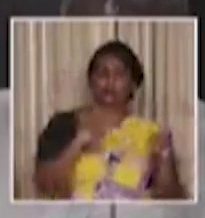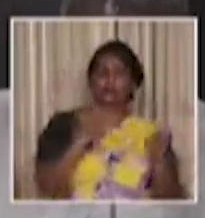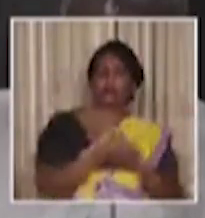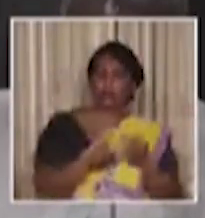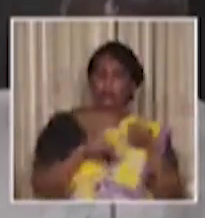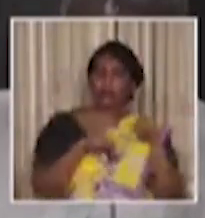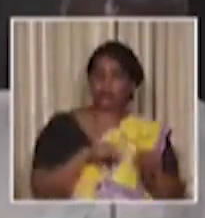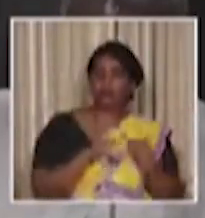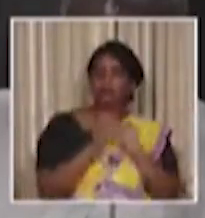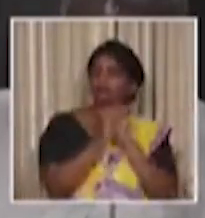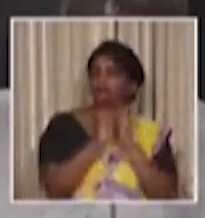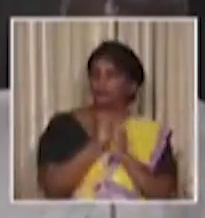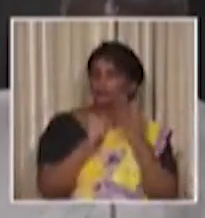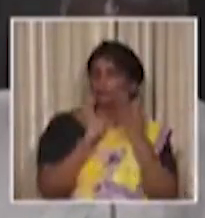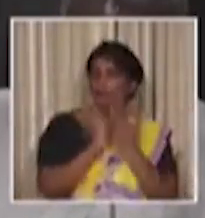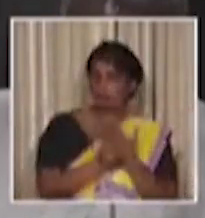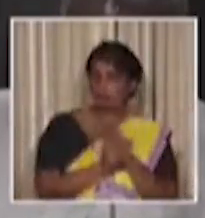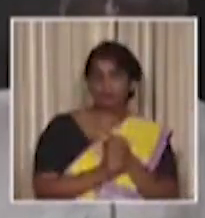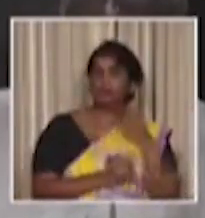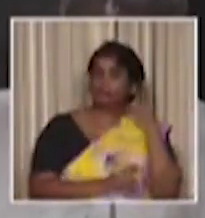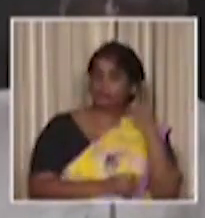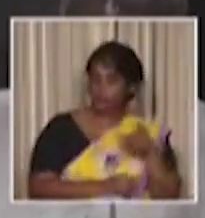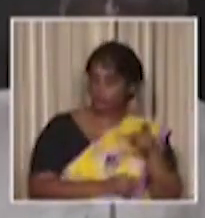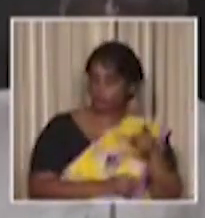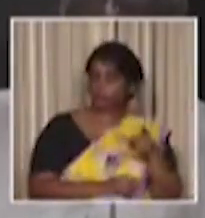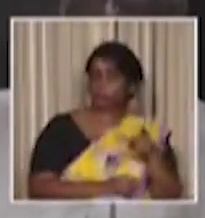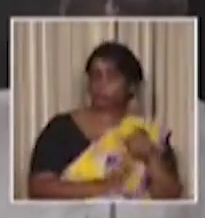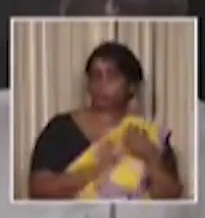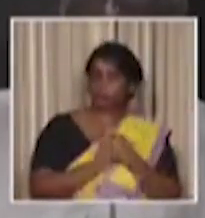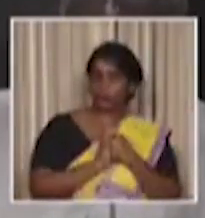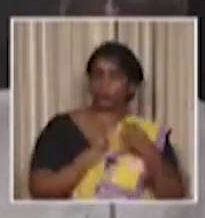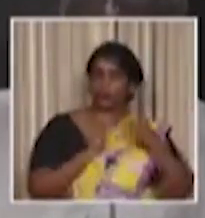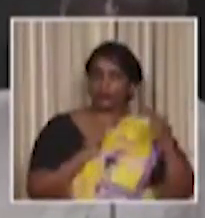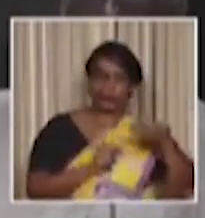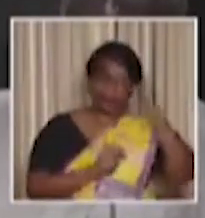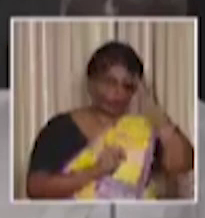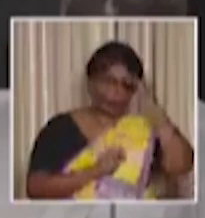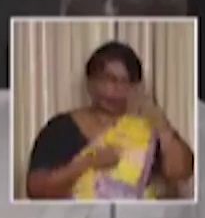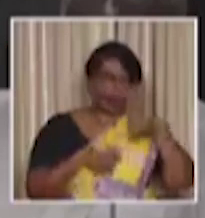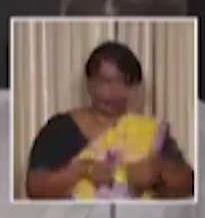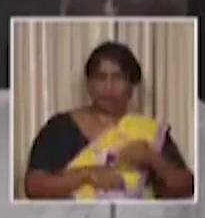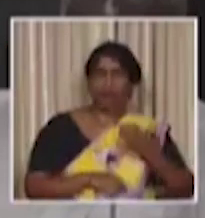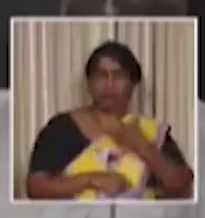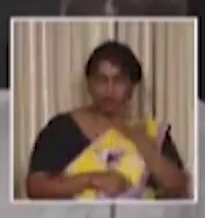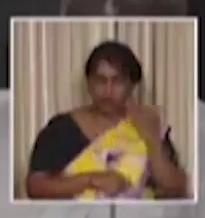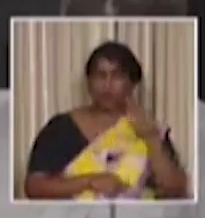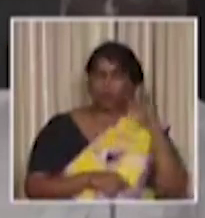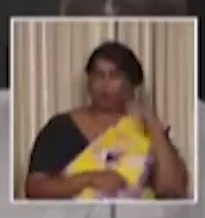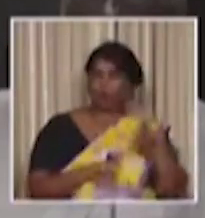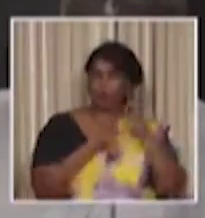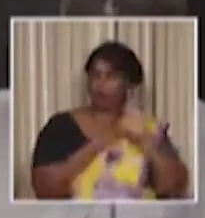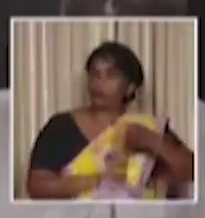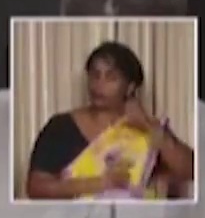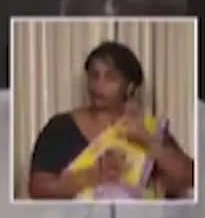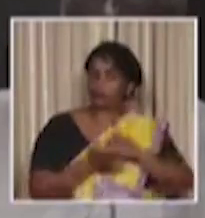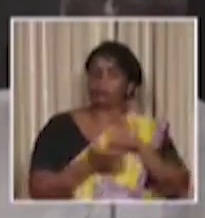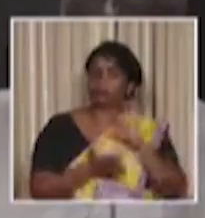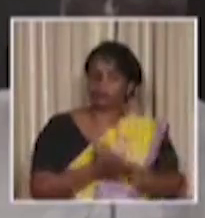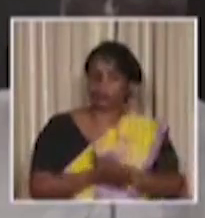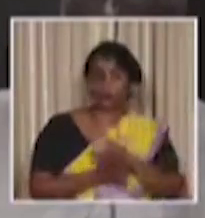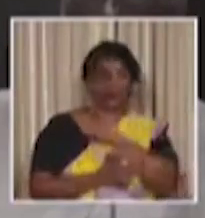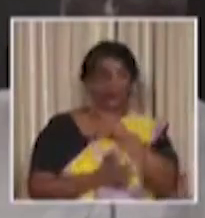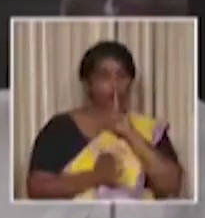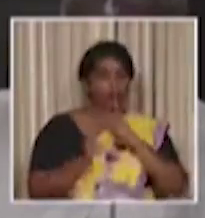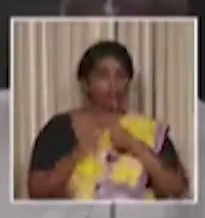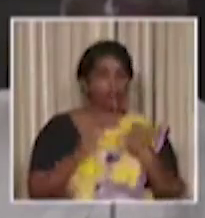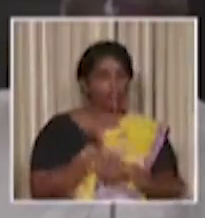තමයි මෙවර අපි සංශෝධන ඉදිරිපත් කළේ ඒ නිසා ගරු විපක්ෂ නායකතුමනි දැන් ඉඩකඩ තිබෙනවා ඒ අපි සම්මත කළා ඔබතුමා සහතික කළා